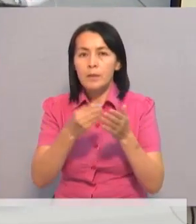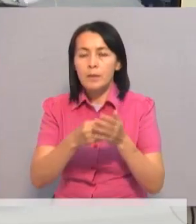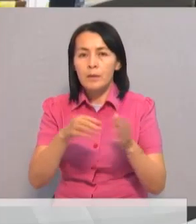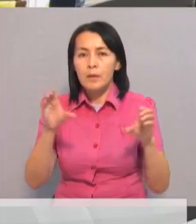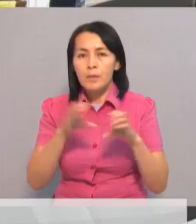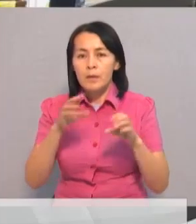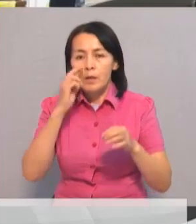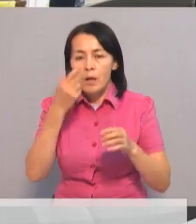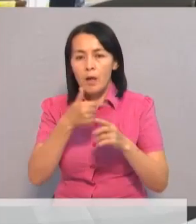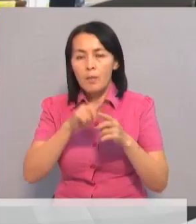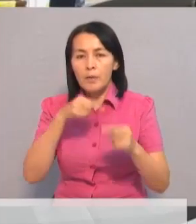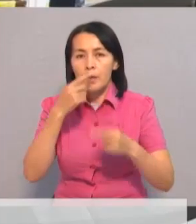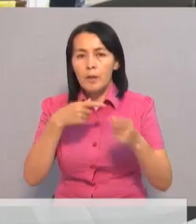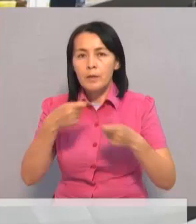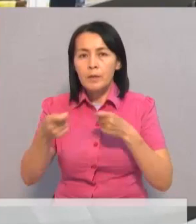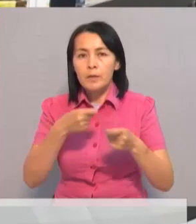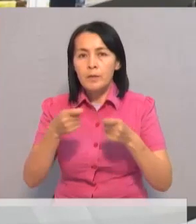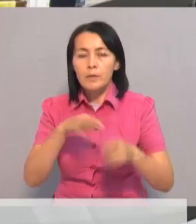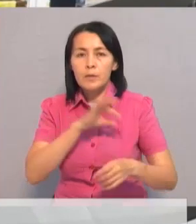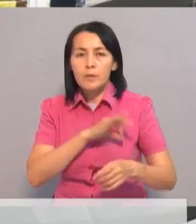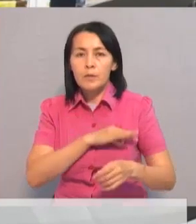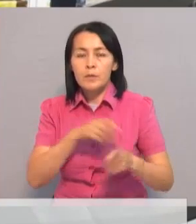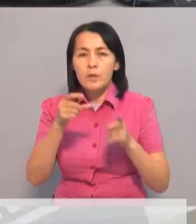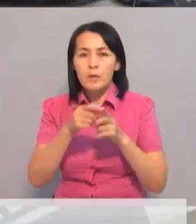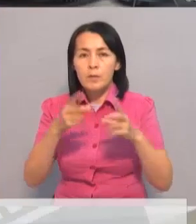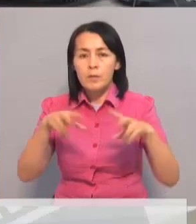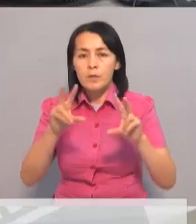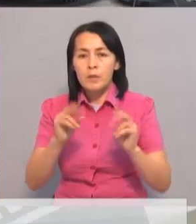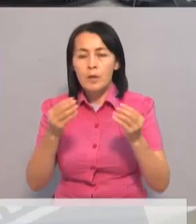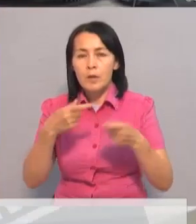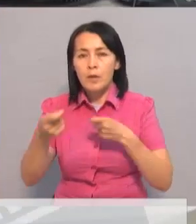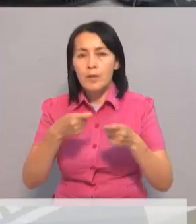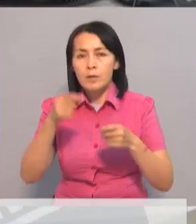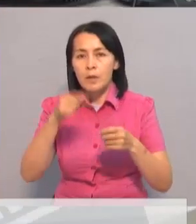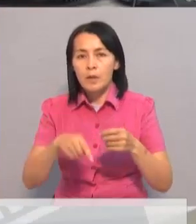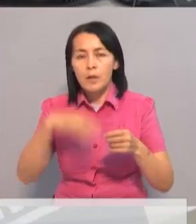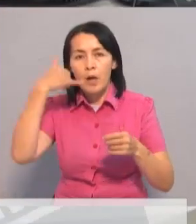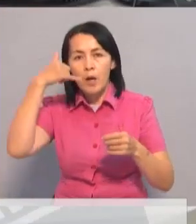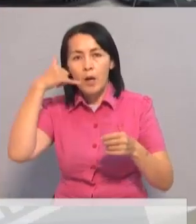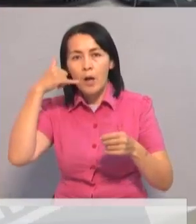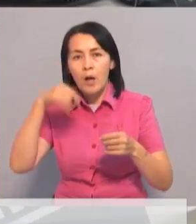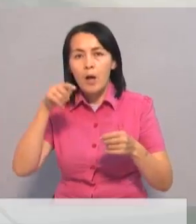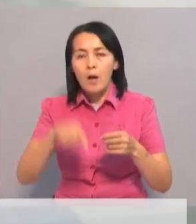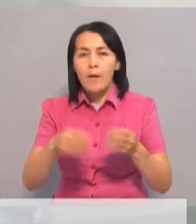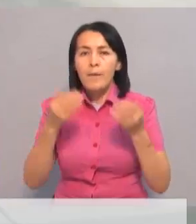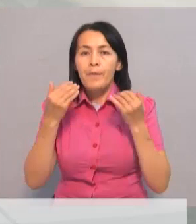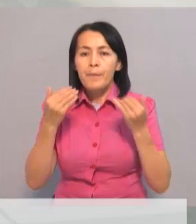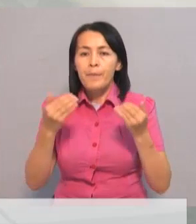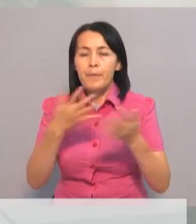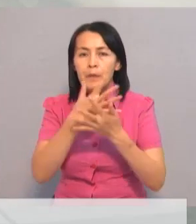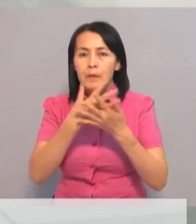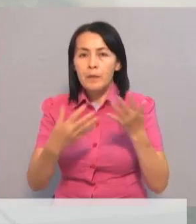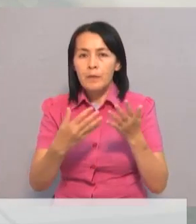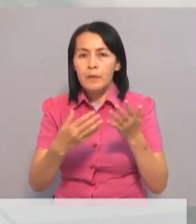Шымкента. Об этом рассказали в департаменте юстиции. По словам специалистов ведомства, к ним поступило обращение от правообладателя